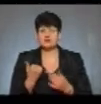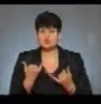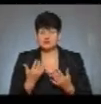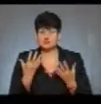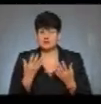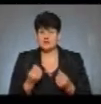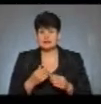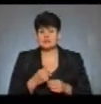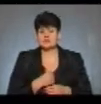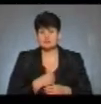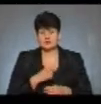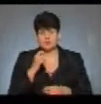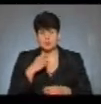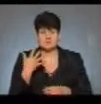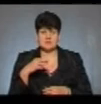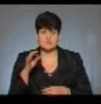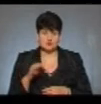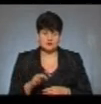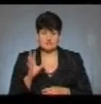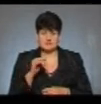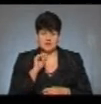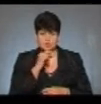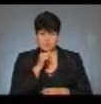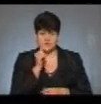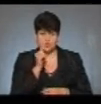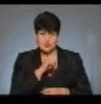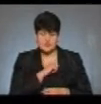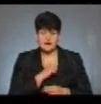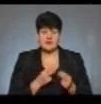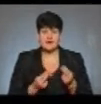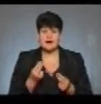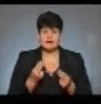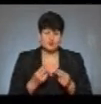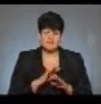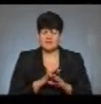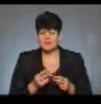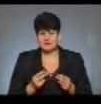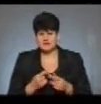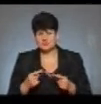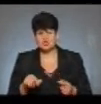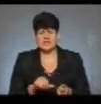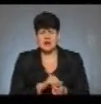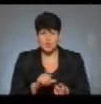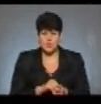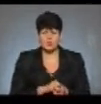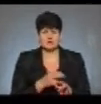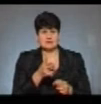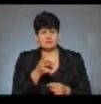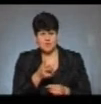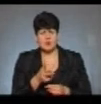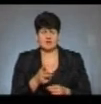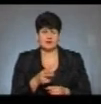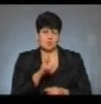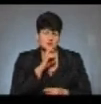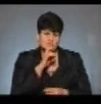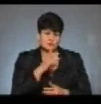Україні 50% вся економіка знаходиться в тіні, ну а ігрові, неігрові та інші, там наркотики, продаж зброї, проституція та інше,